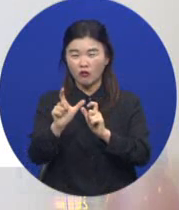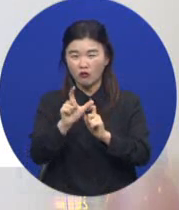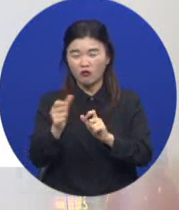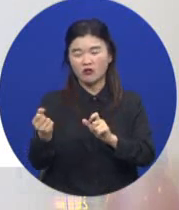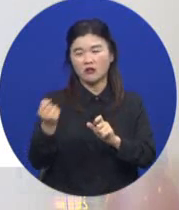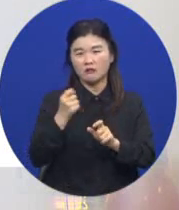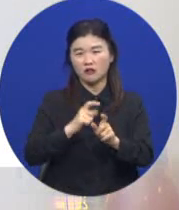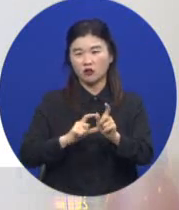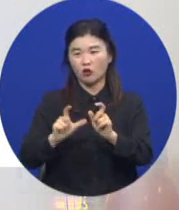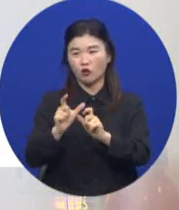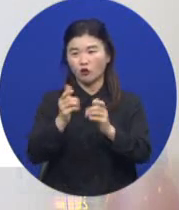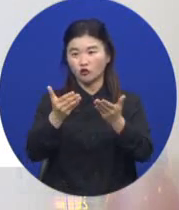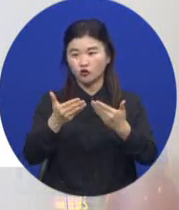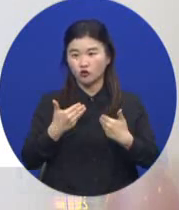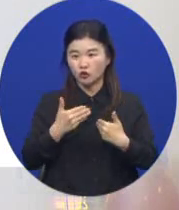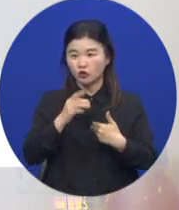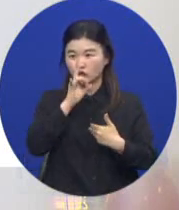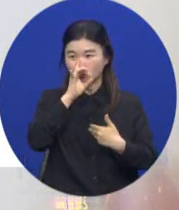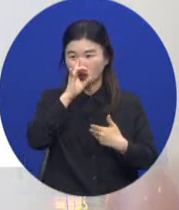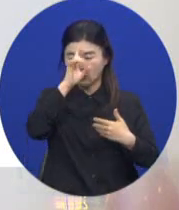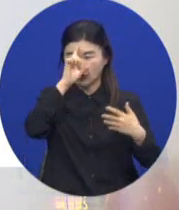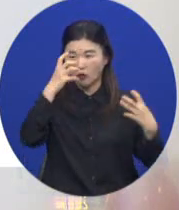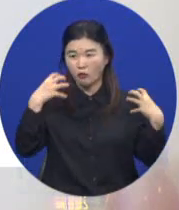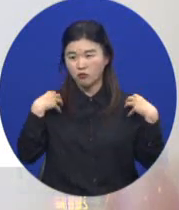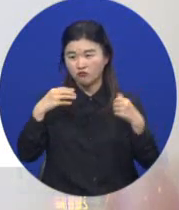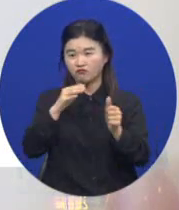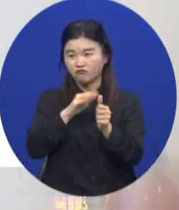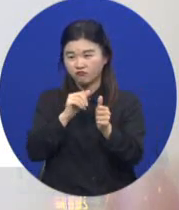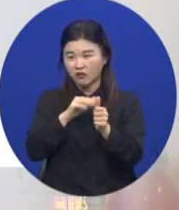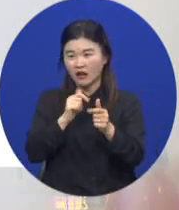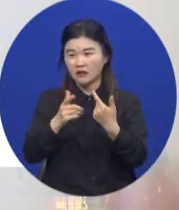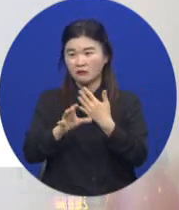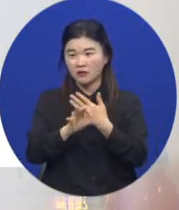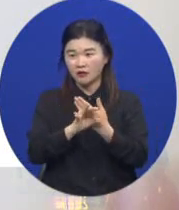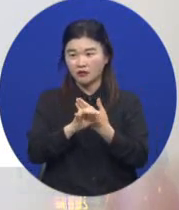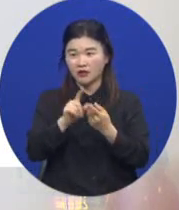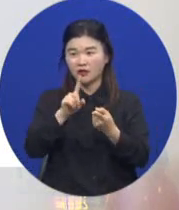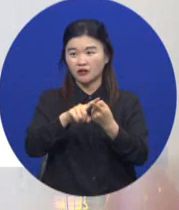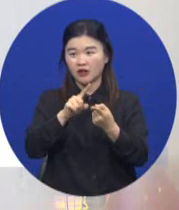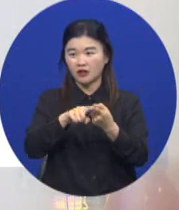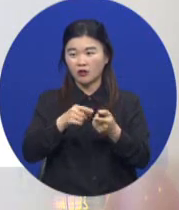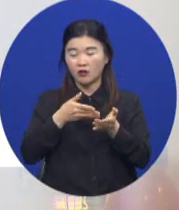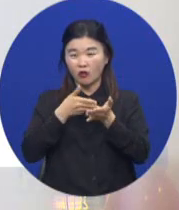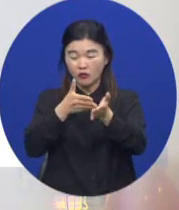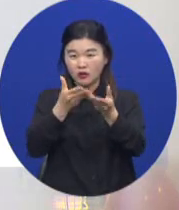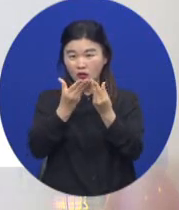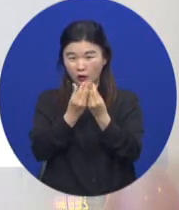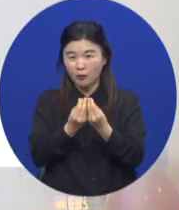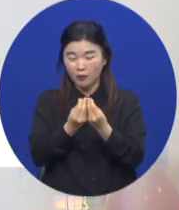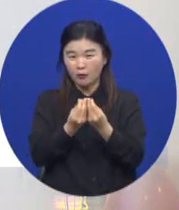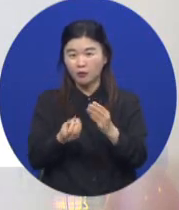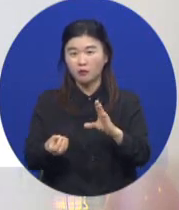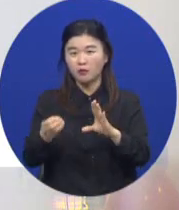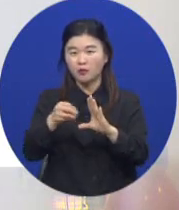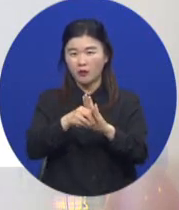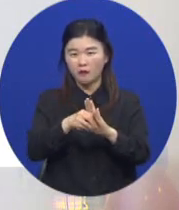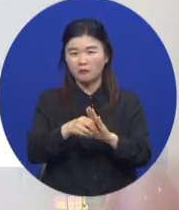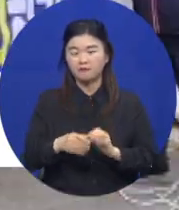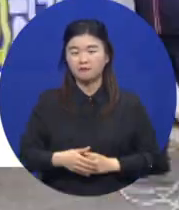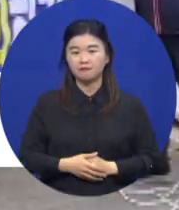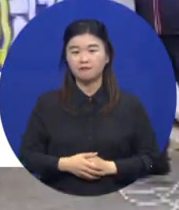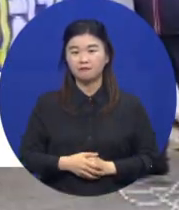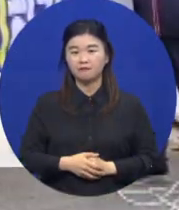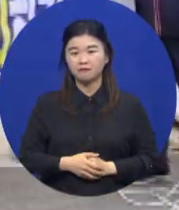좀 더 박차를 좀 가해주셨으면 중앙정부를 설득한다든지 이런 부분에 대해서도 이제 건의사항들이